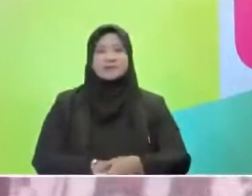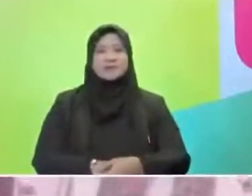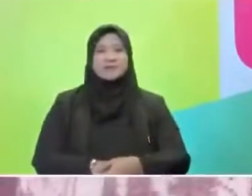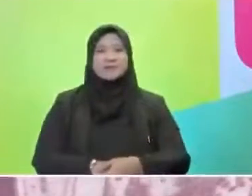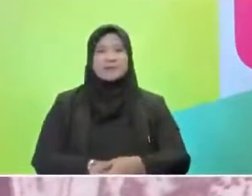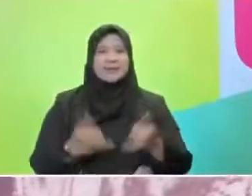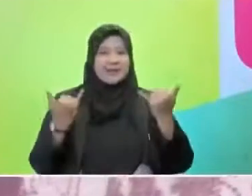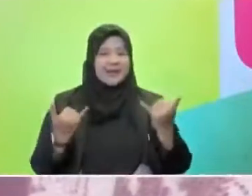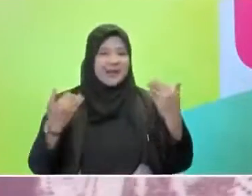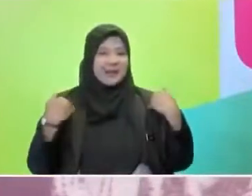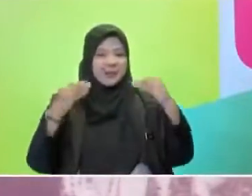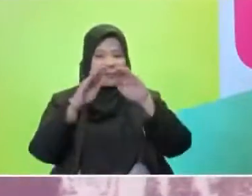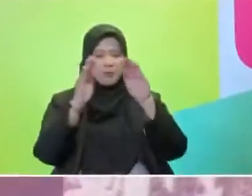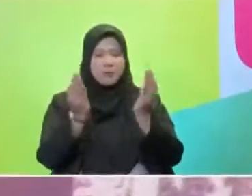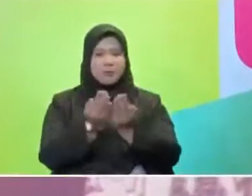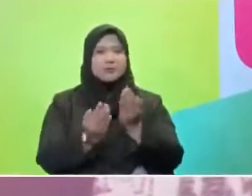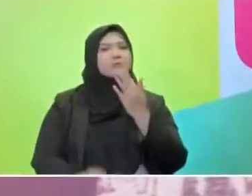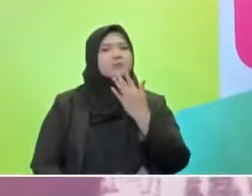Okey. Ada hijau juga. Hari